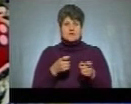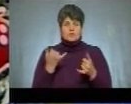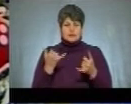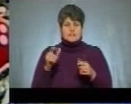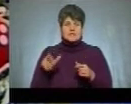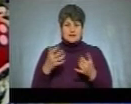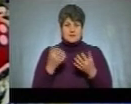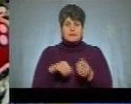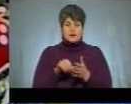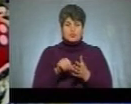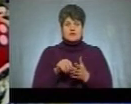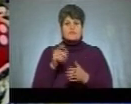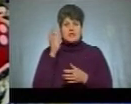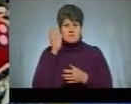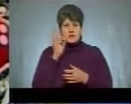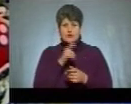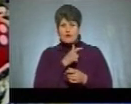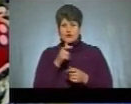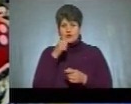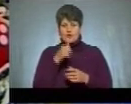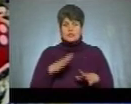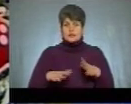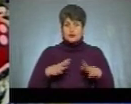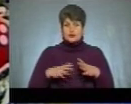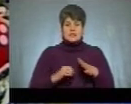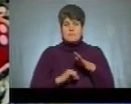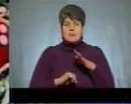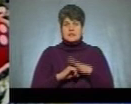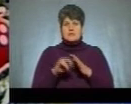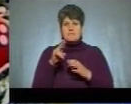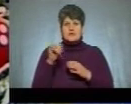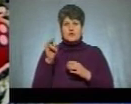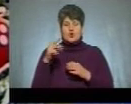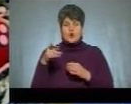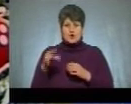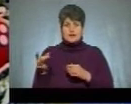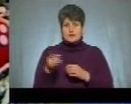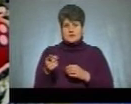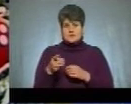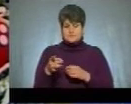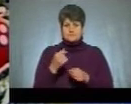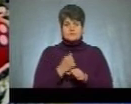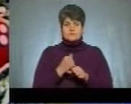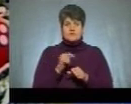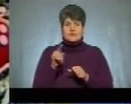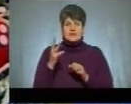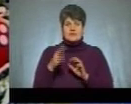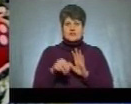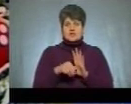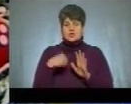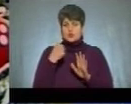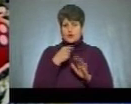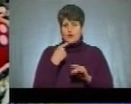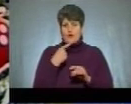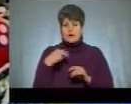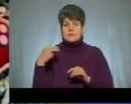світу з біатлону у Німеччині, протягом року тренуються на спортивній базі у Підгородньому Тернопільського району. Працює вона 36 років, каже